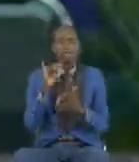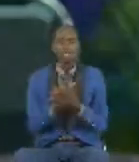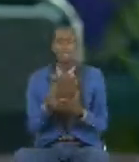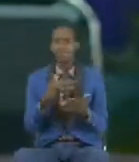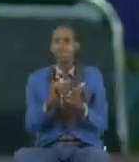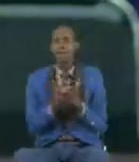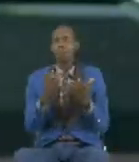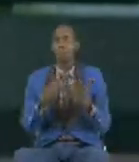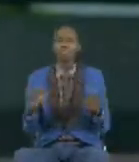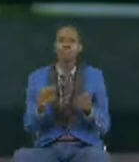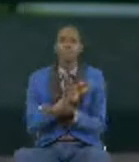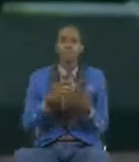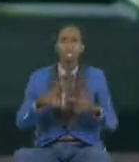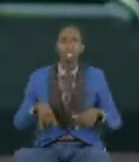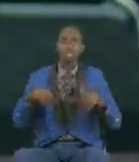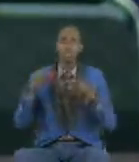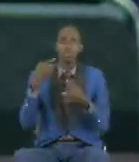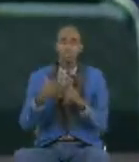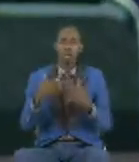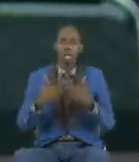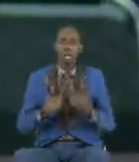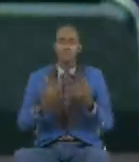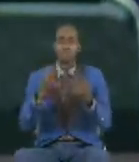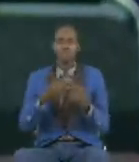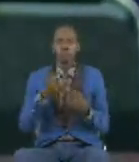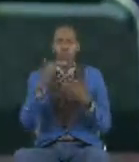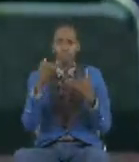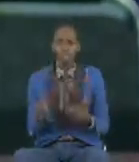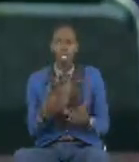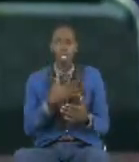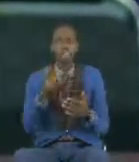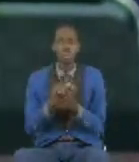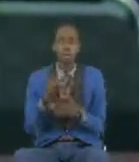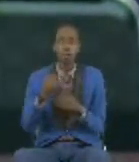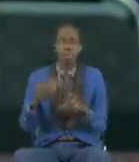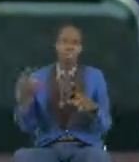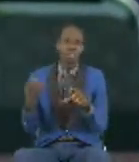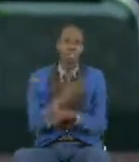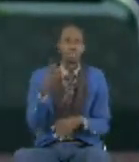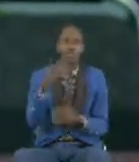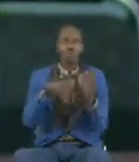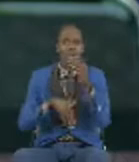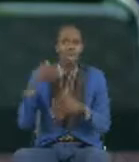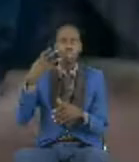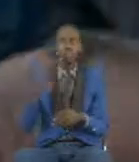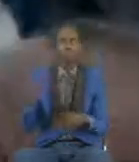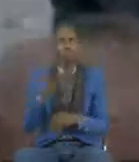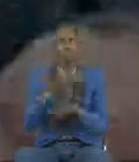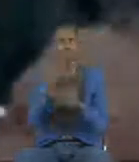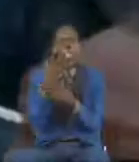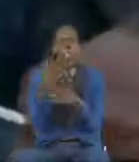ruiner ta vie, la parole vient vers toi. Et la parole t'arrache de leurs mains au nom